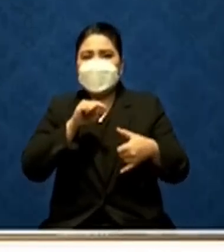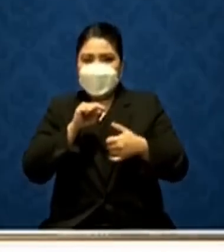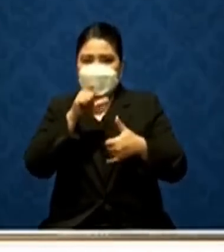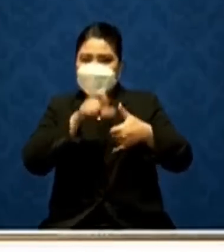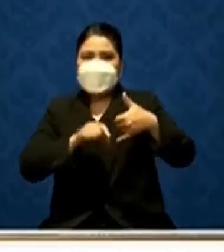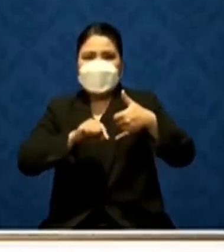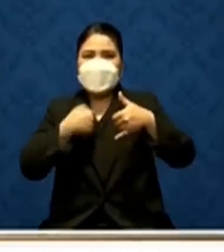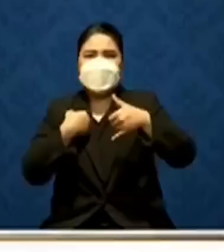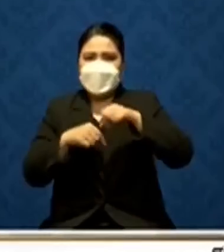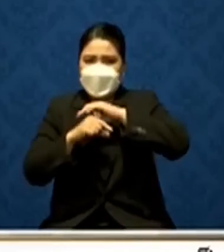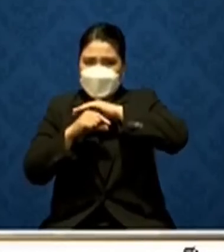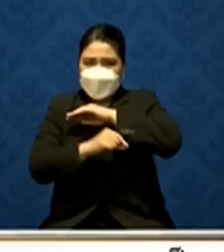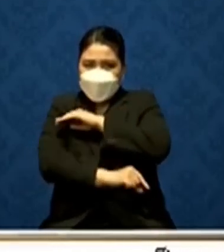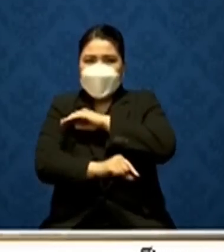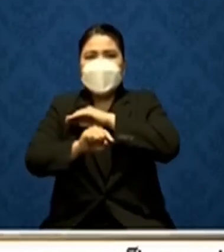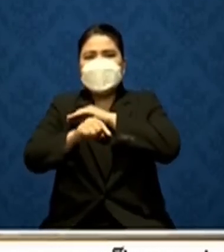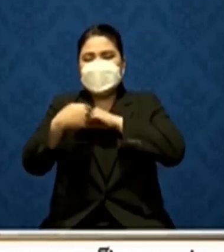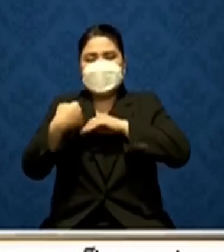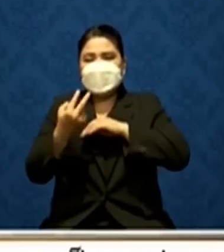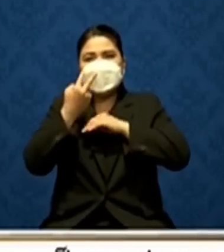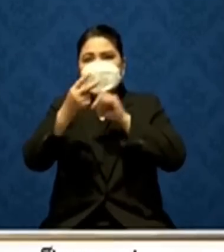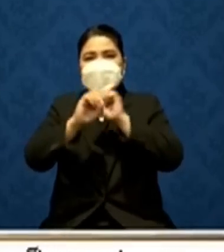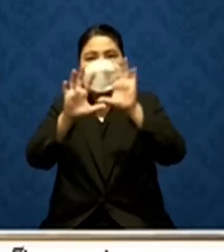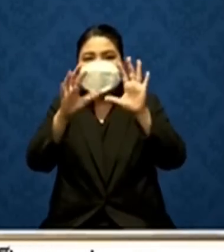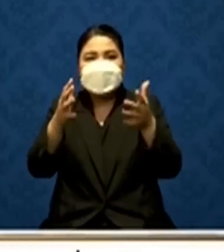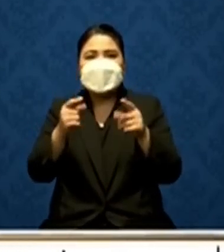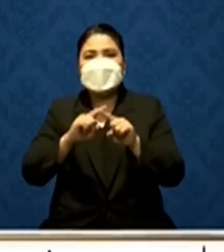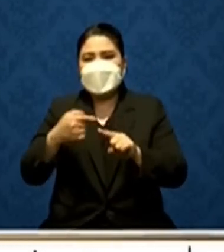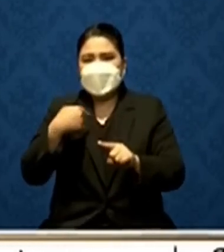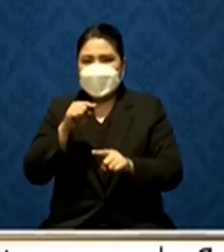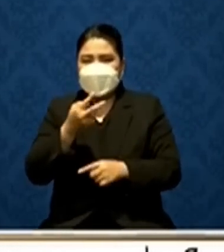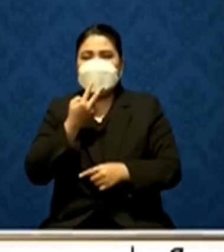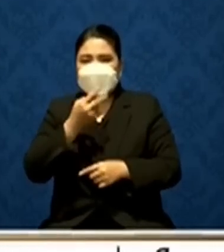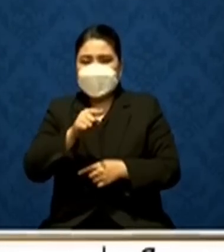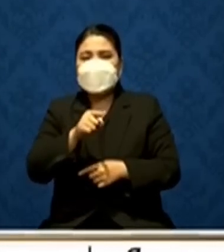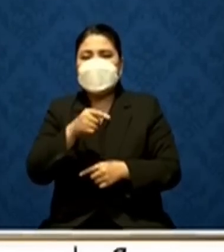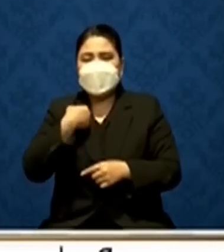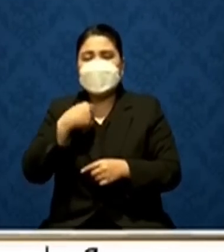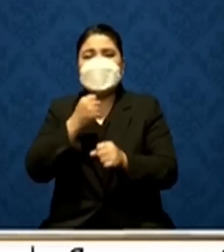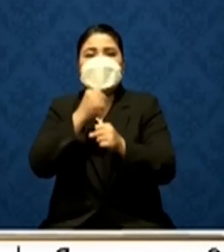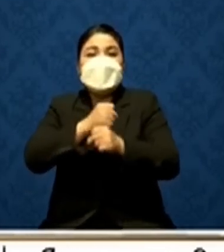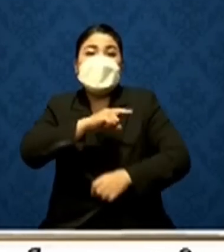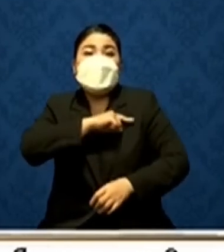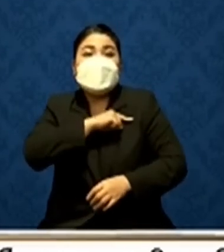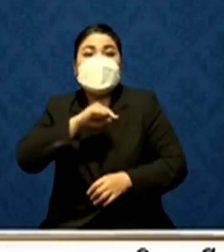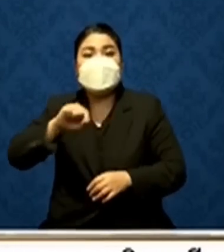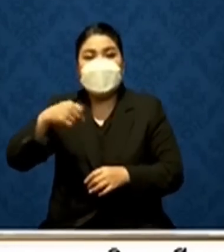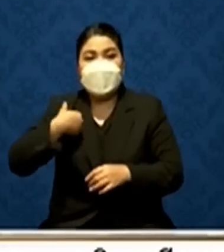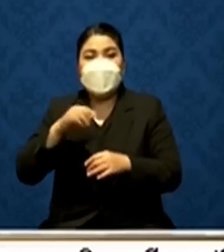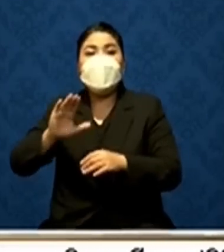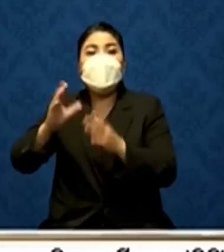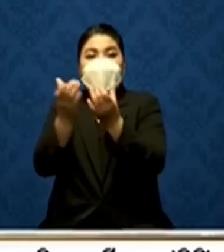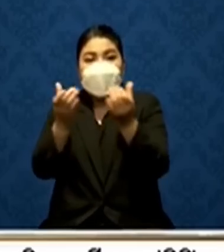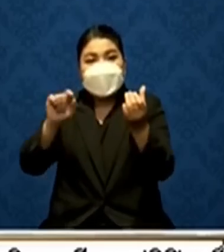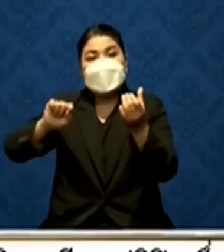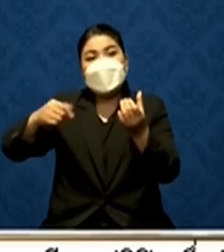ที่ไม่มีความซื่อสัตย์สุจริตเป็นที่ประจักษ์จงใจปฏิบัติหน้าที่หรือใช้อำนาจขัดต่อบทบัญญัติแห่งราชธรรมนูญหรือ